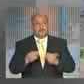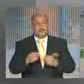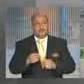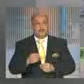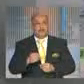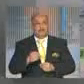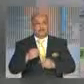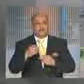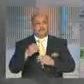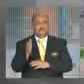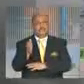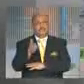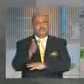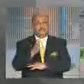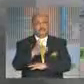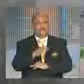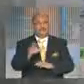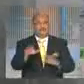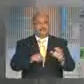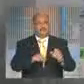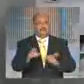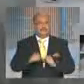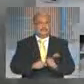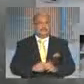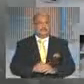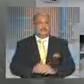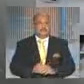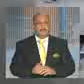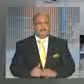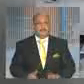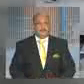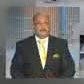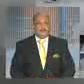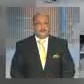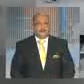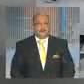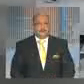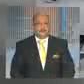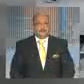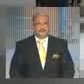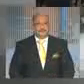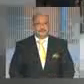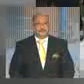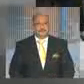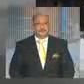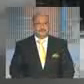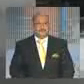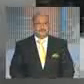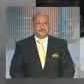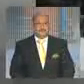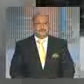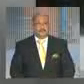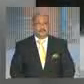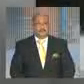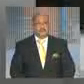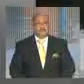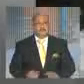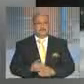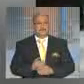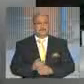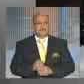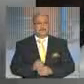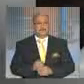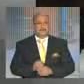حادثة العهد، وقد تم تطويرها بداية من سنة 2001، وتحتوي على نباتات العطرية والبيولوجية،